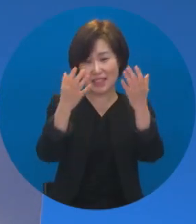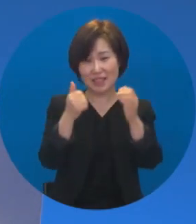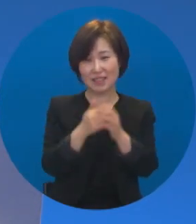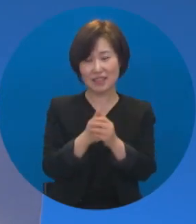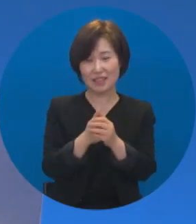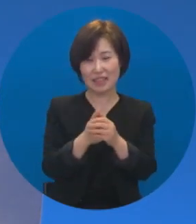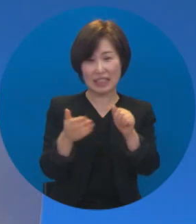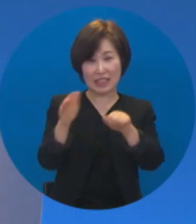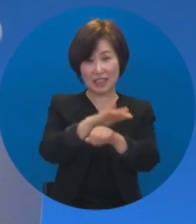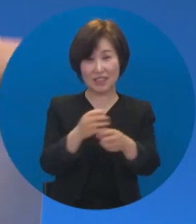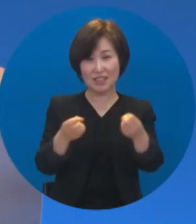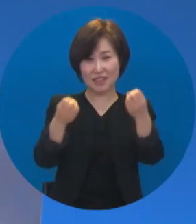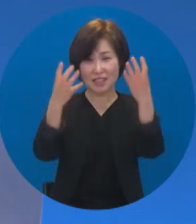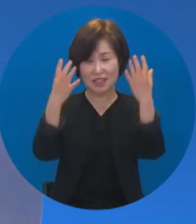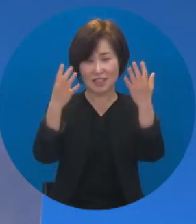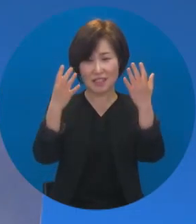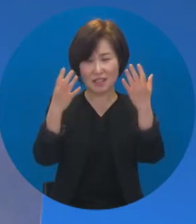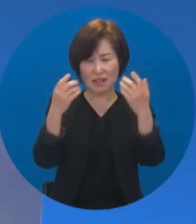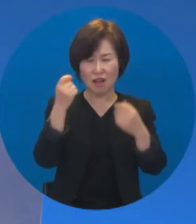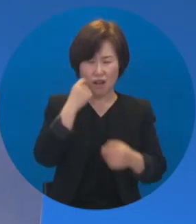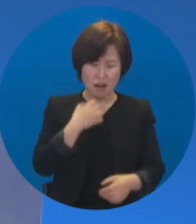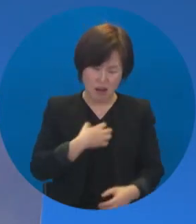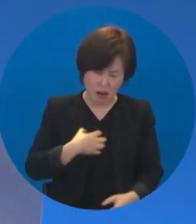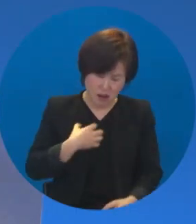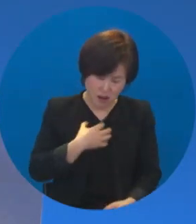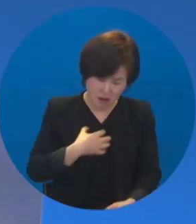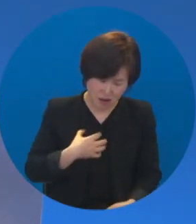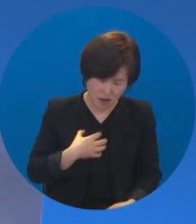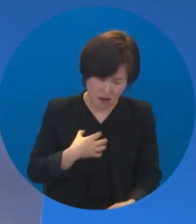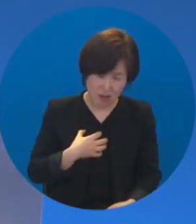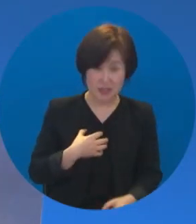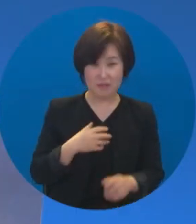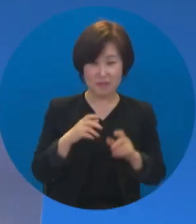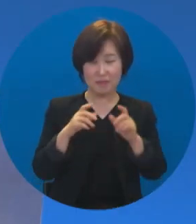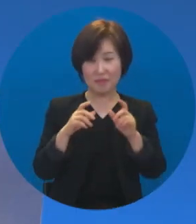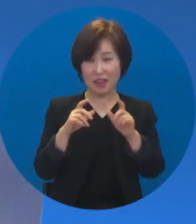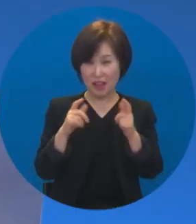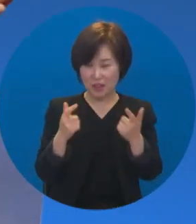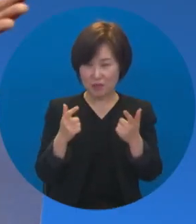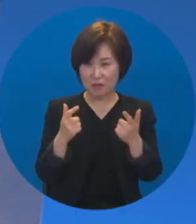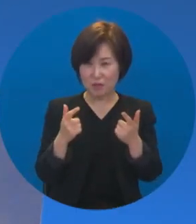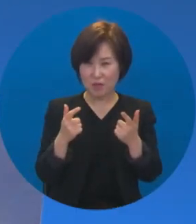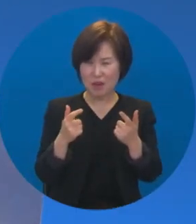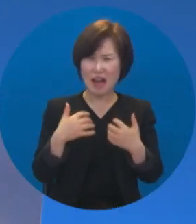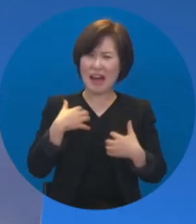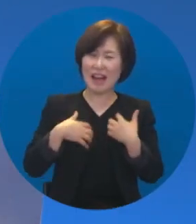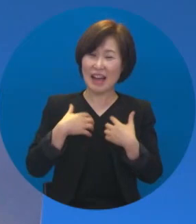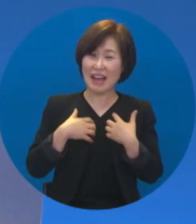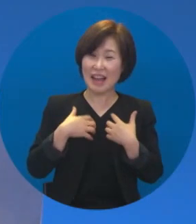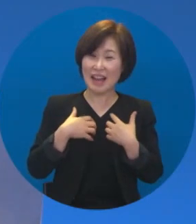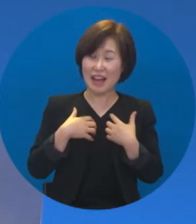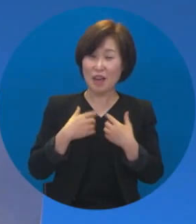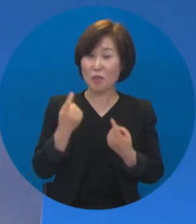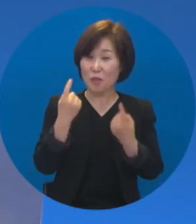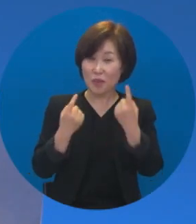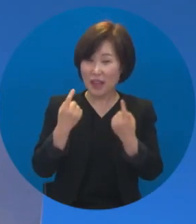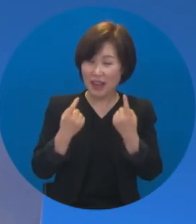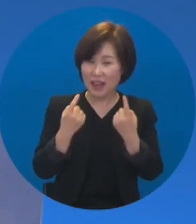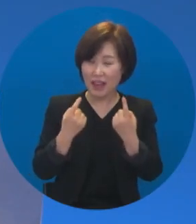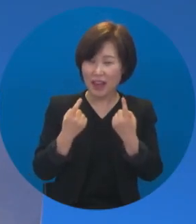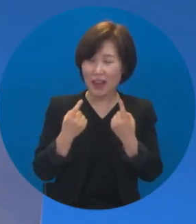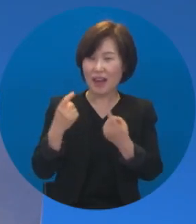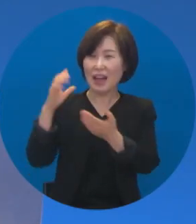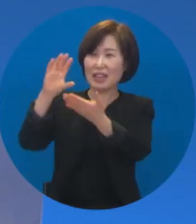너무 슬퍼서 아주 무겁지도 않고 너무 가볍지도 않은 그리스도의 평화가 있었던 곳이라고 감히